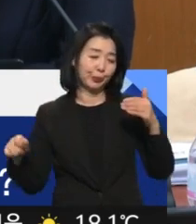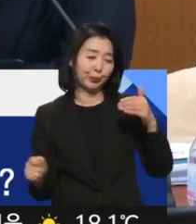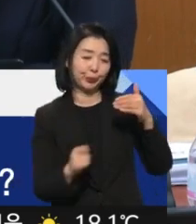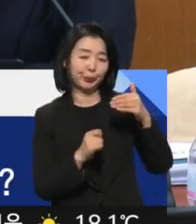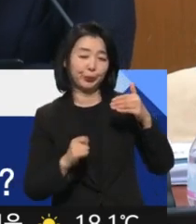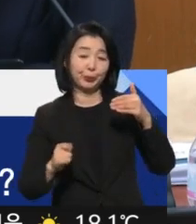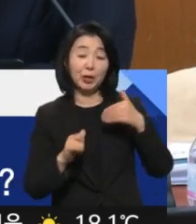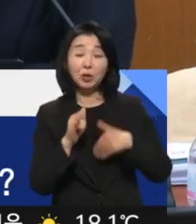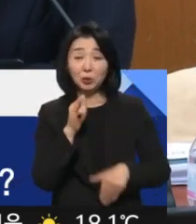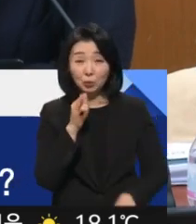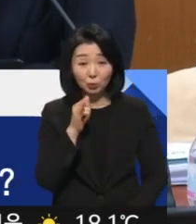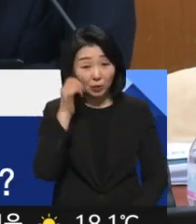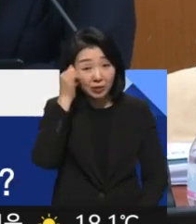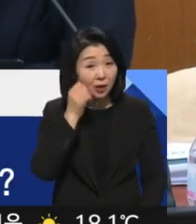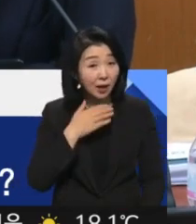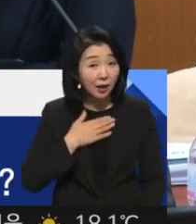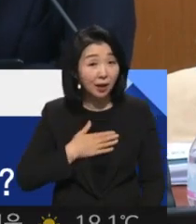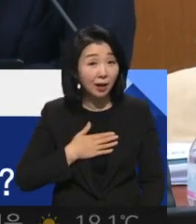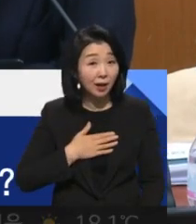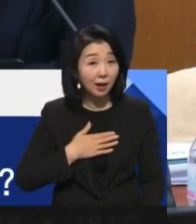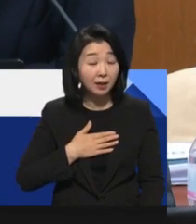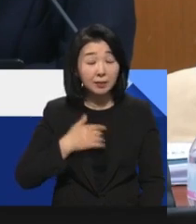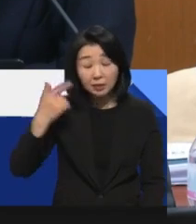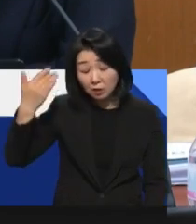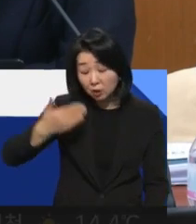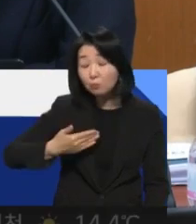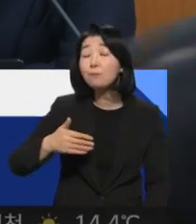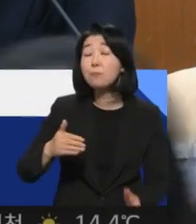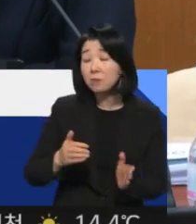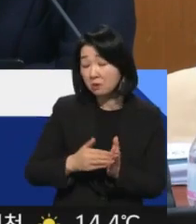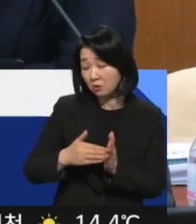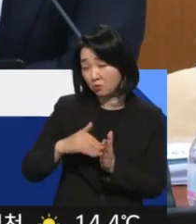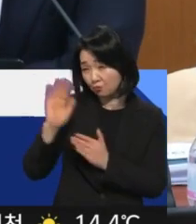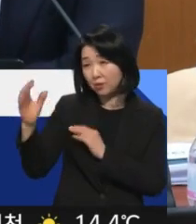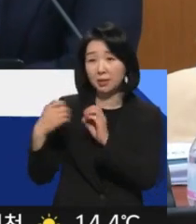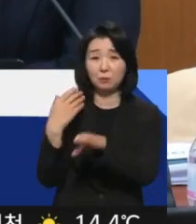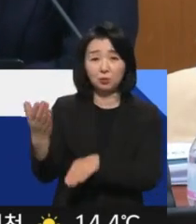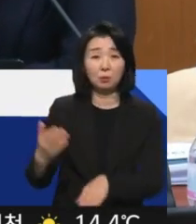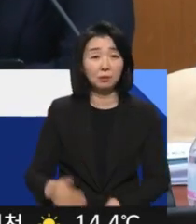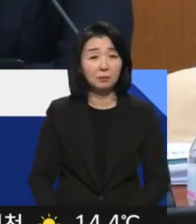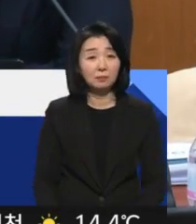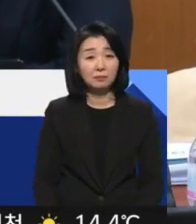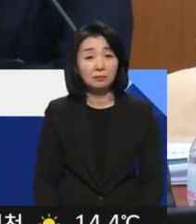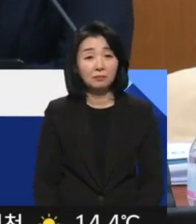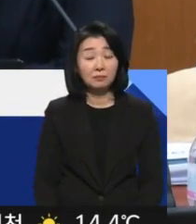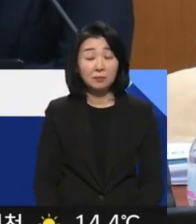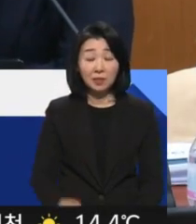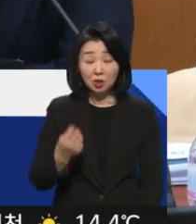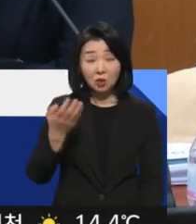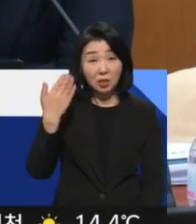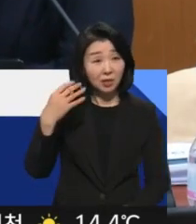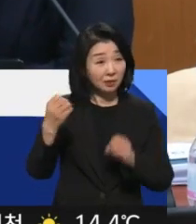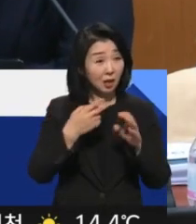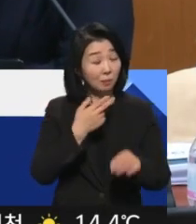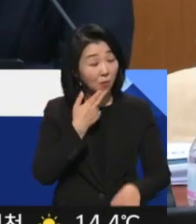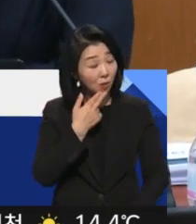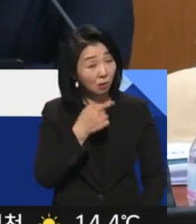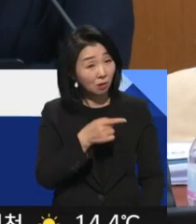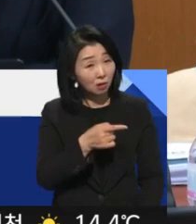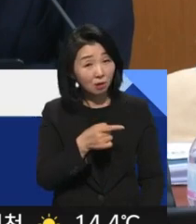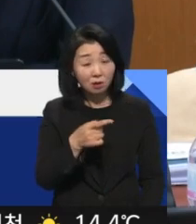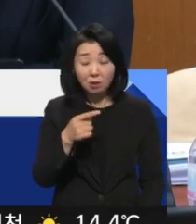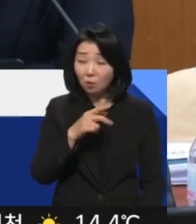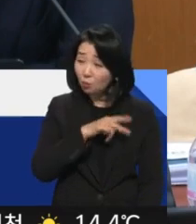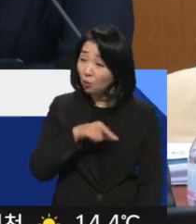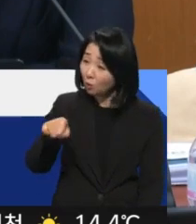연주됐습니다. 기억나십니까? 일단 질문 다 해주시면 제가 답드리겠습니다. 아니, 석 달 전인데 답변을 못 하시나요? 아니, 의원님은